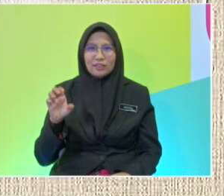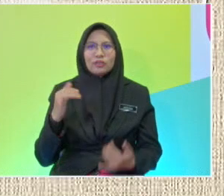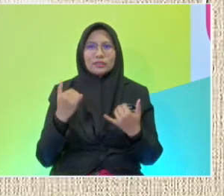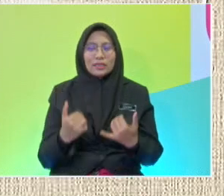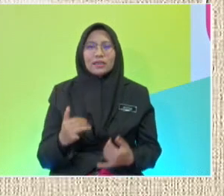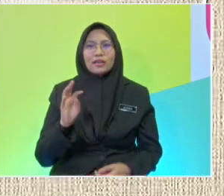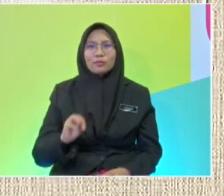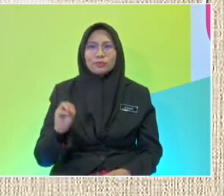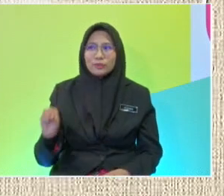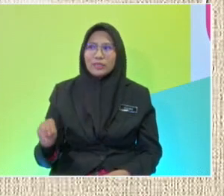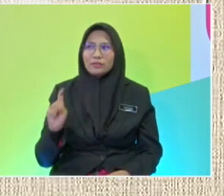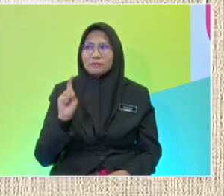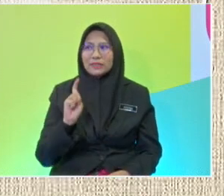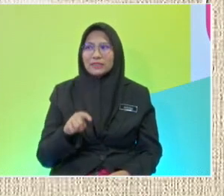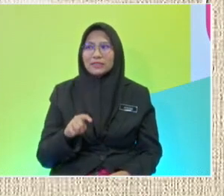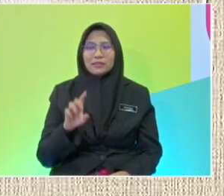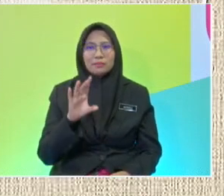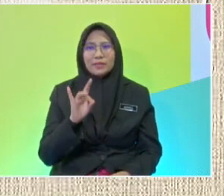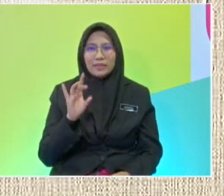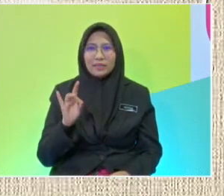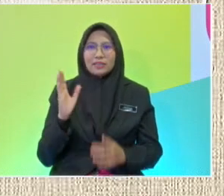yang disediakan oke